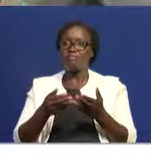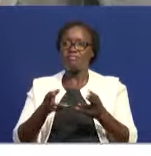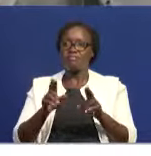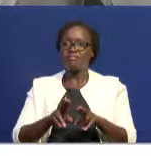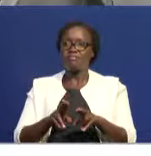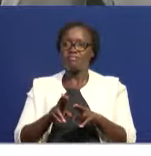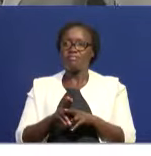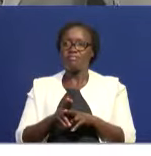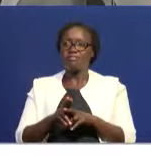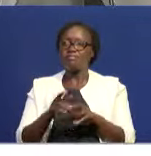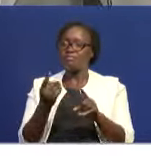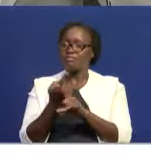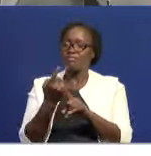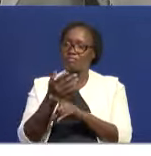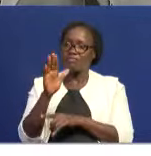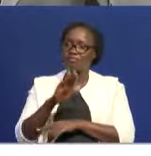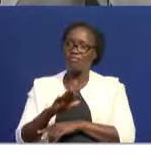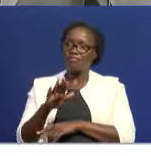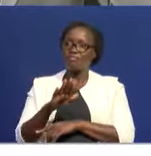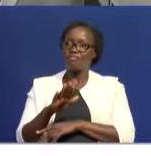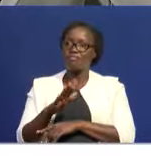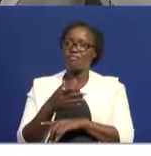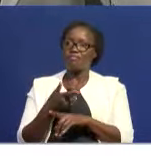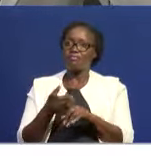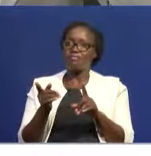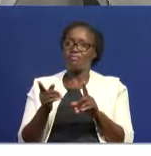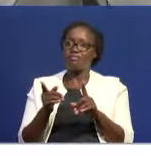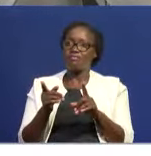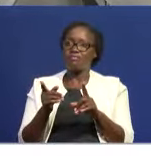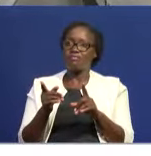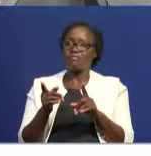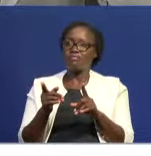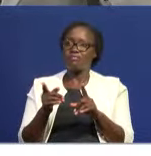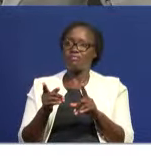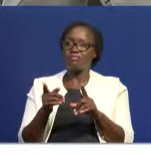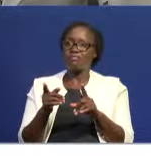yanayoendelea katika maeneo hayo. Lakini mtazamaji, nataka ni mkaribishe mgeni wangu.